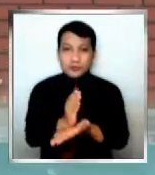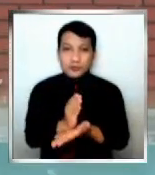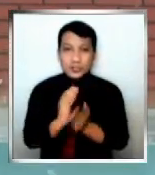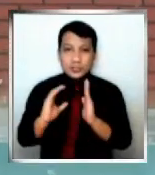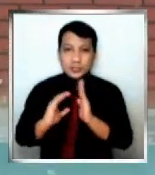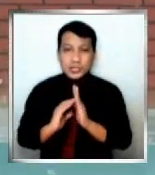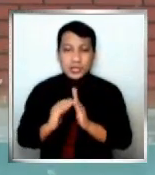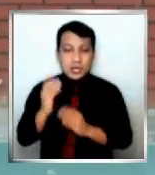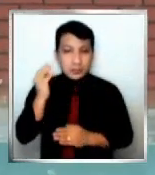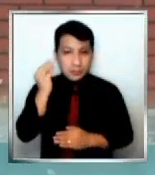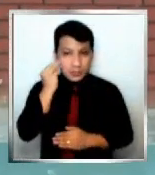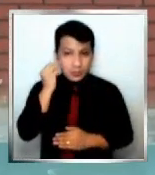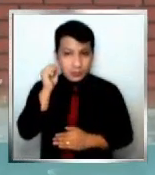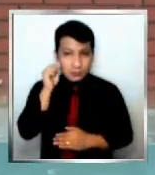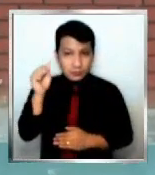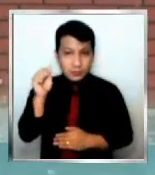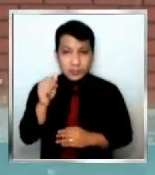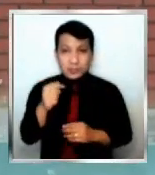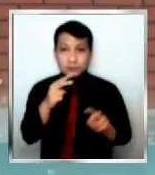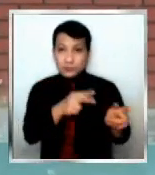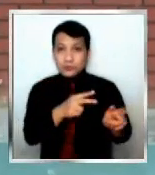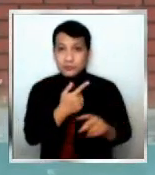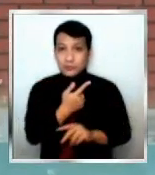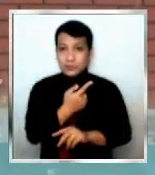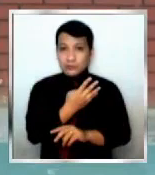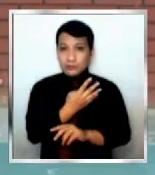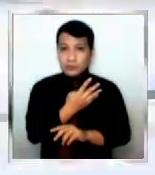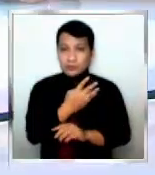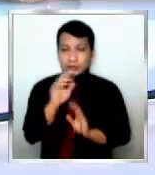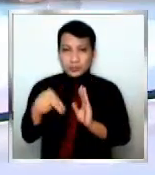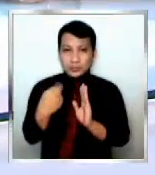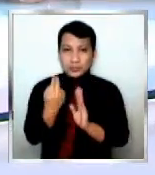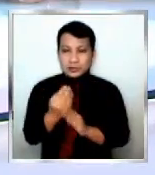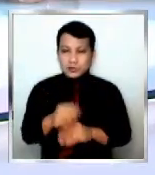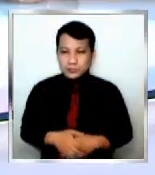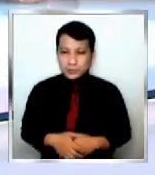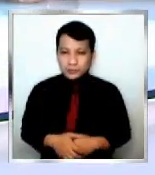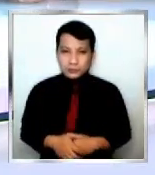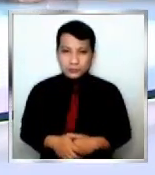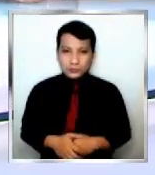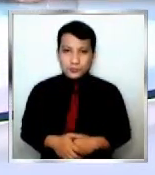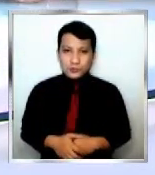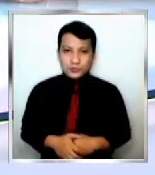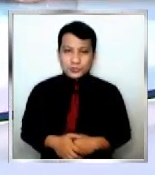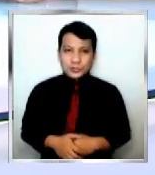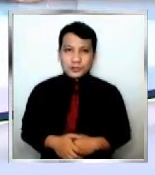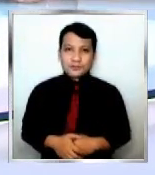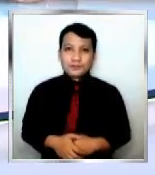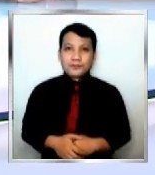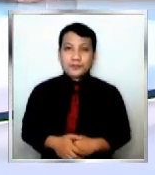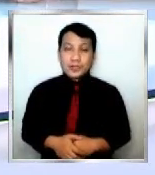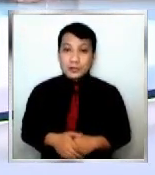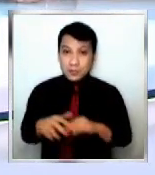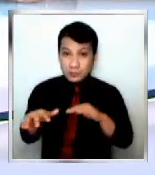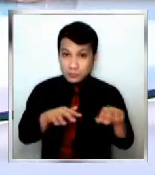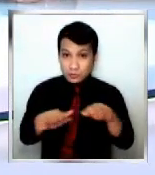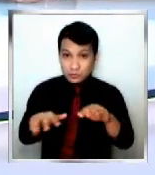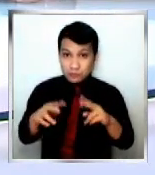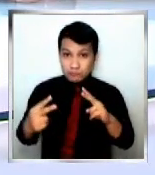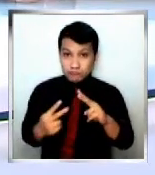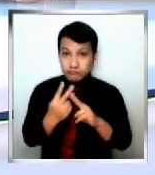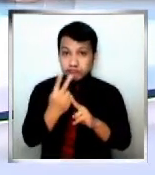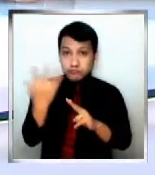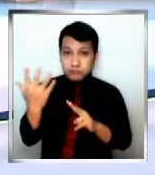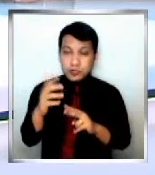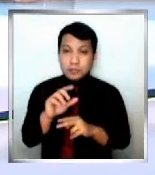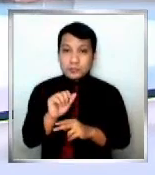Marisol Abdurrahman, Nakatuto, 24 Oras. Patuloy pa rin sa pag-alboroto ang Bulkang Taal. Nakataas pa rin ito